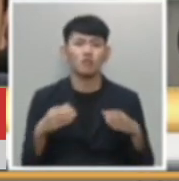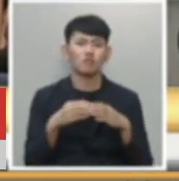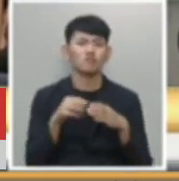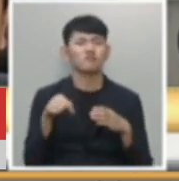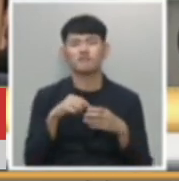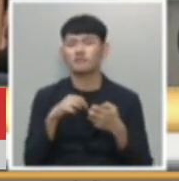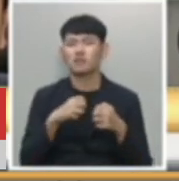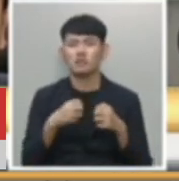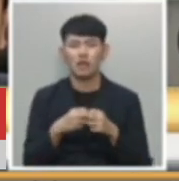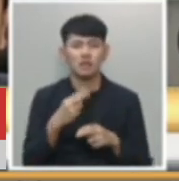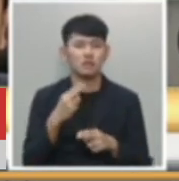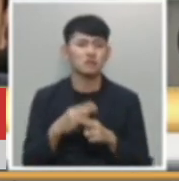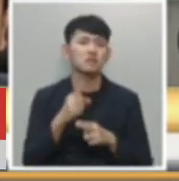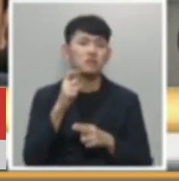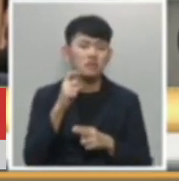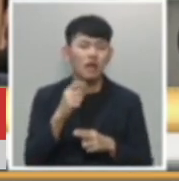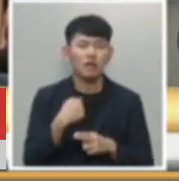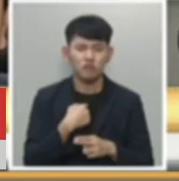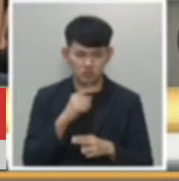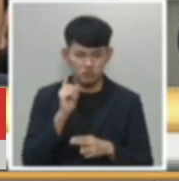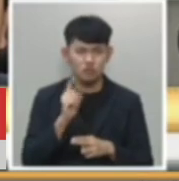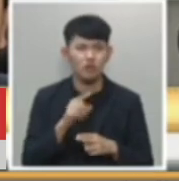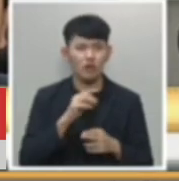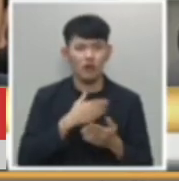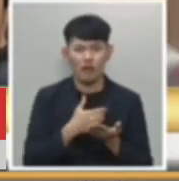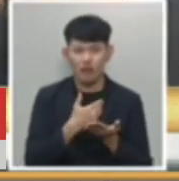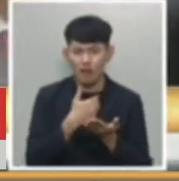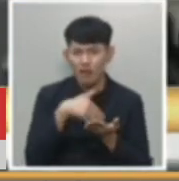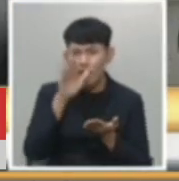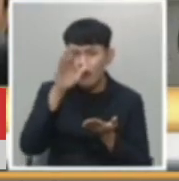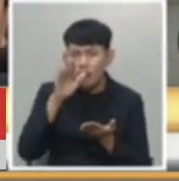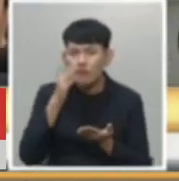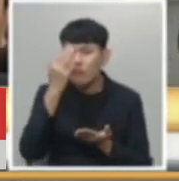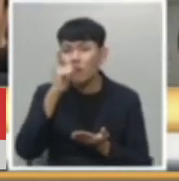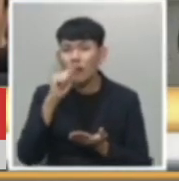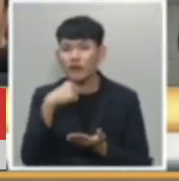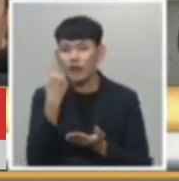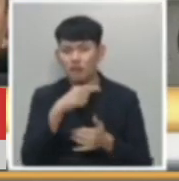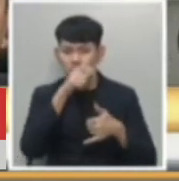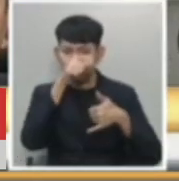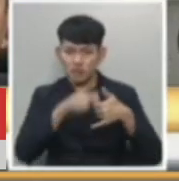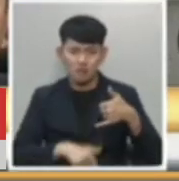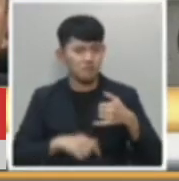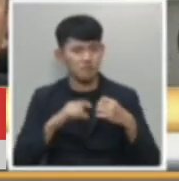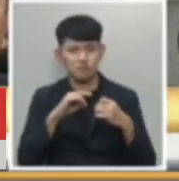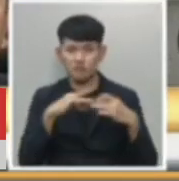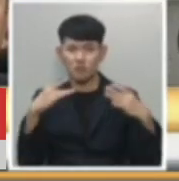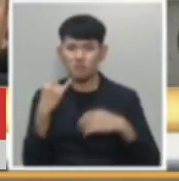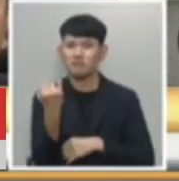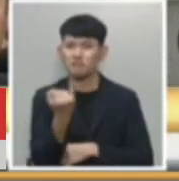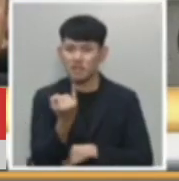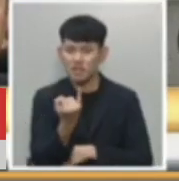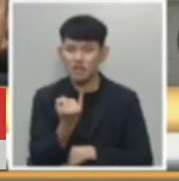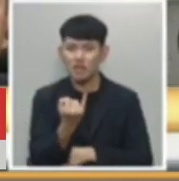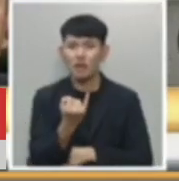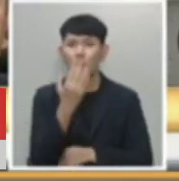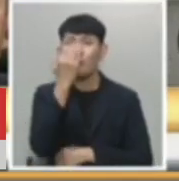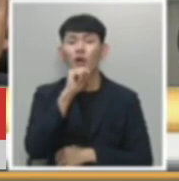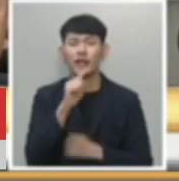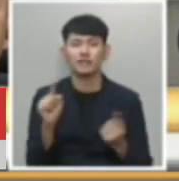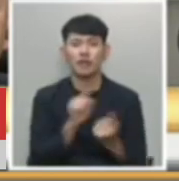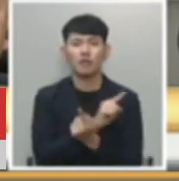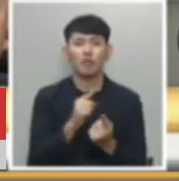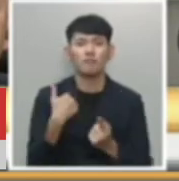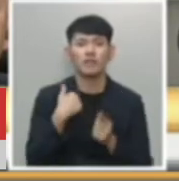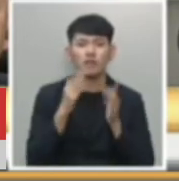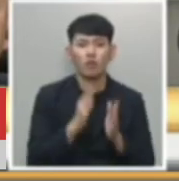กคนต้องช่วยกันกำจัดออกไปสำหรับคนที่ไม่มีพฤติกรรมที่พึงประสงค์เพราะว่าในสังคมนั้นมีทั้งคนดีและไม่ดี